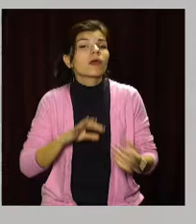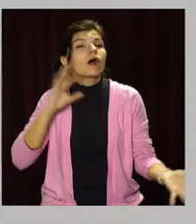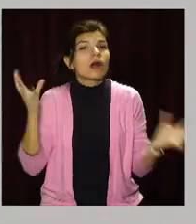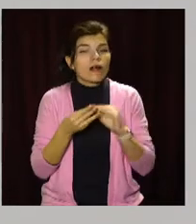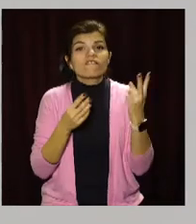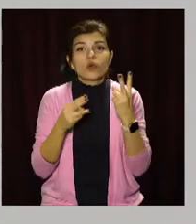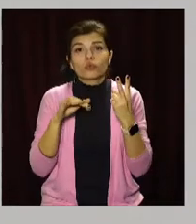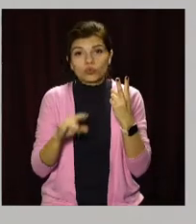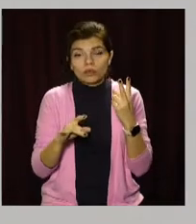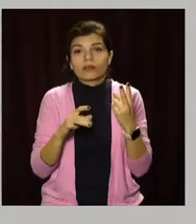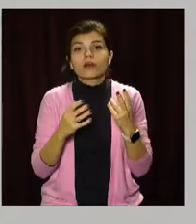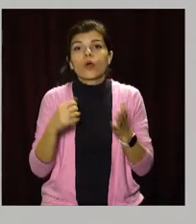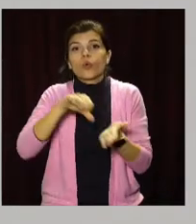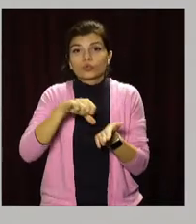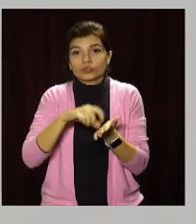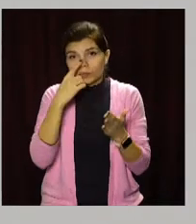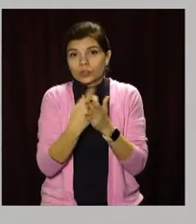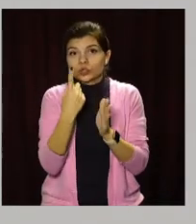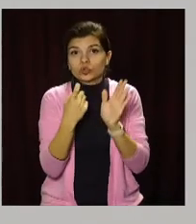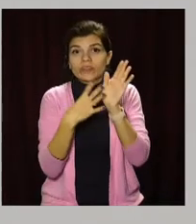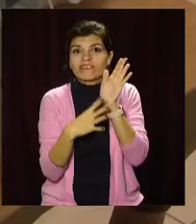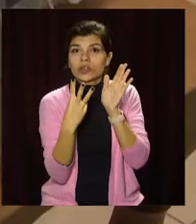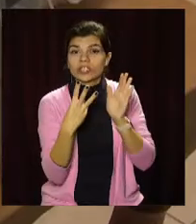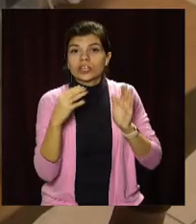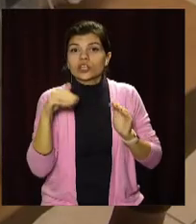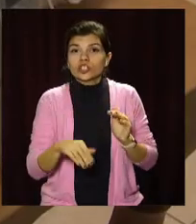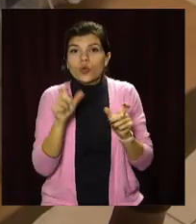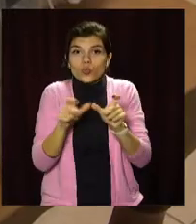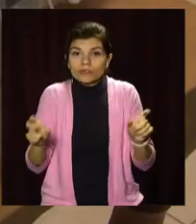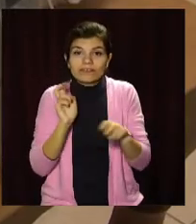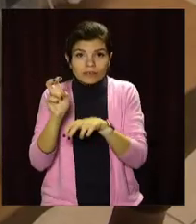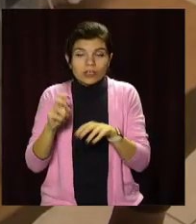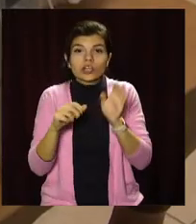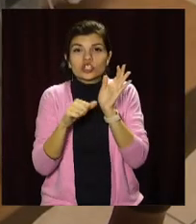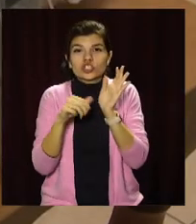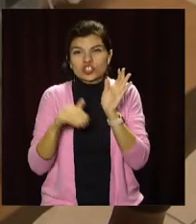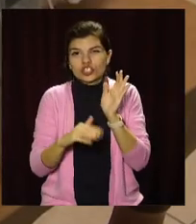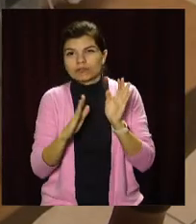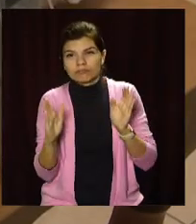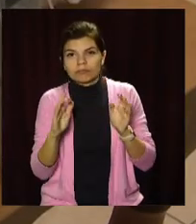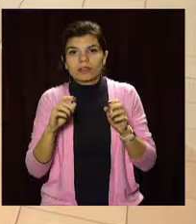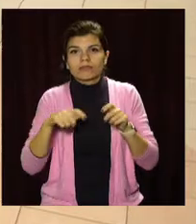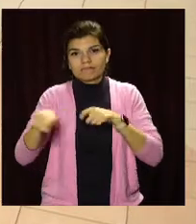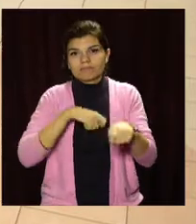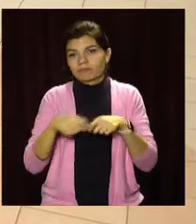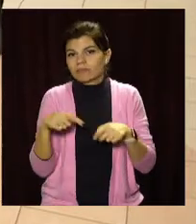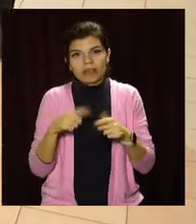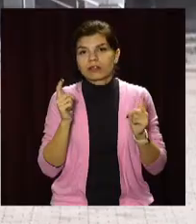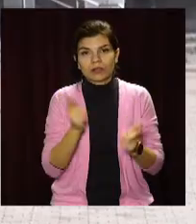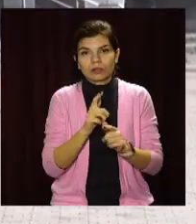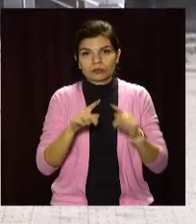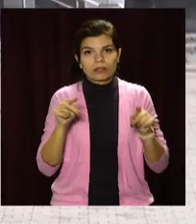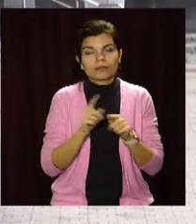Загалом у другому турі виборів взяли участь понад 193 тисячі дніпрян, 6073 бюлетені визнали